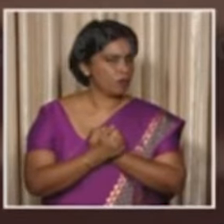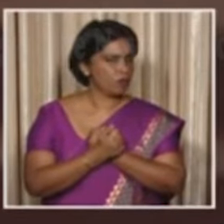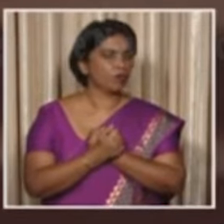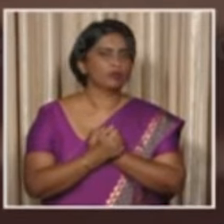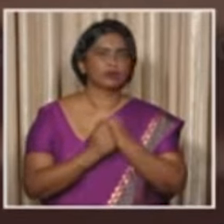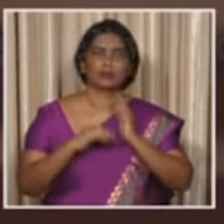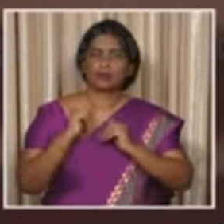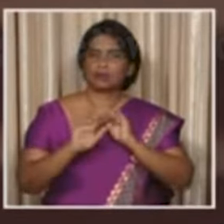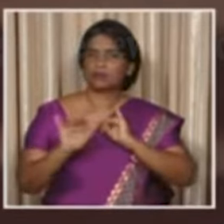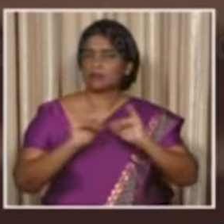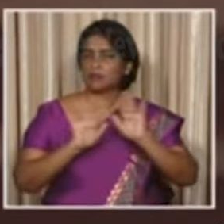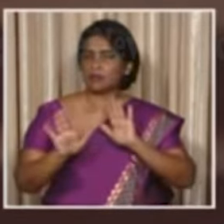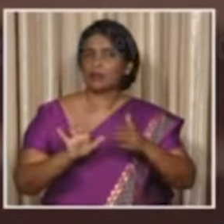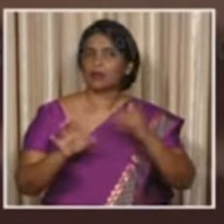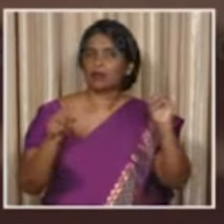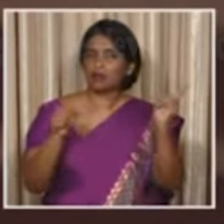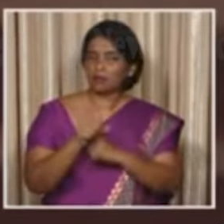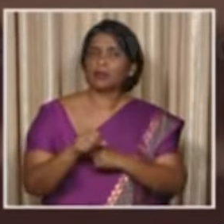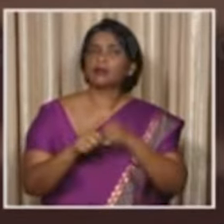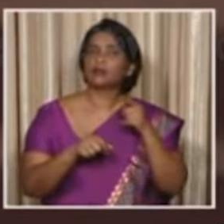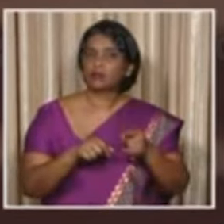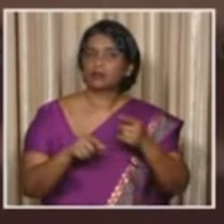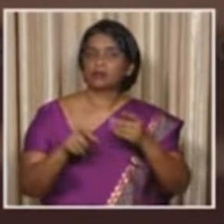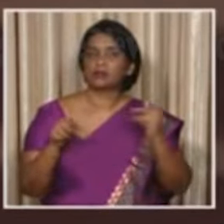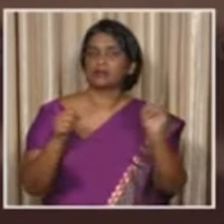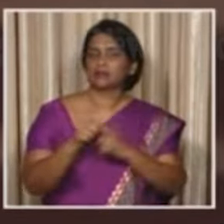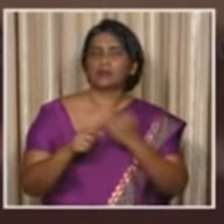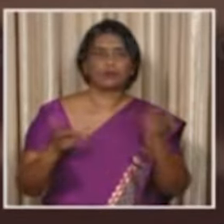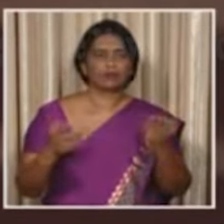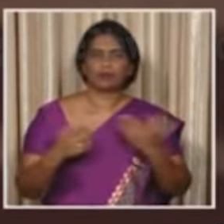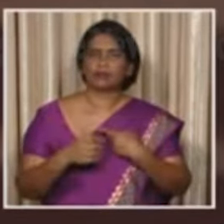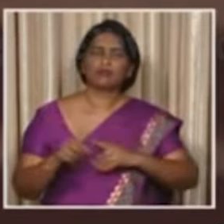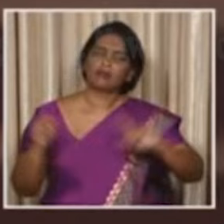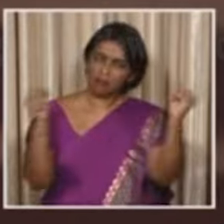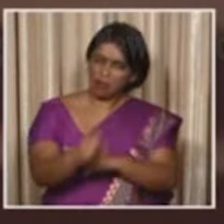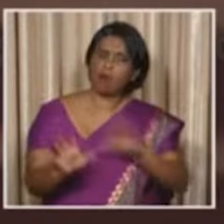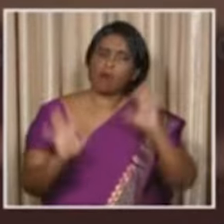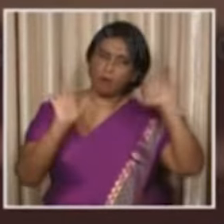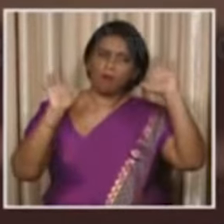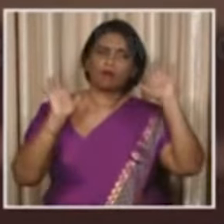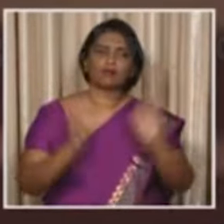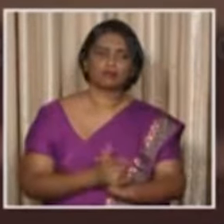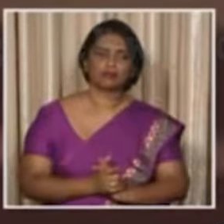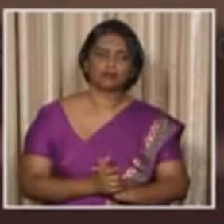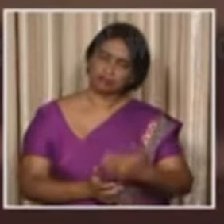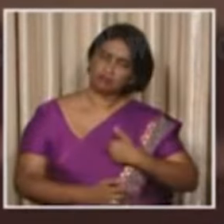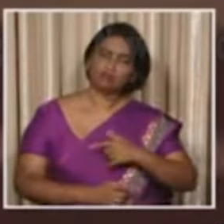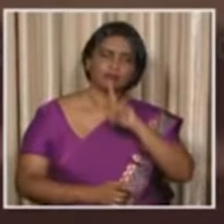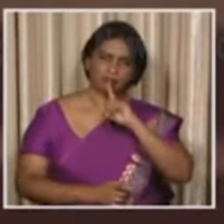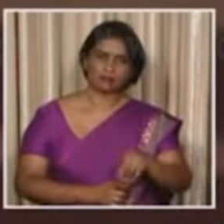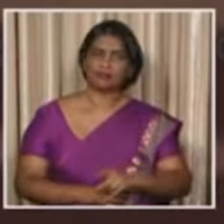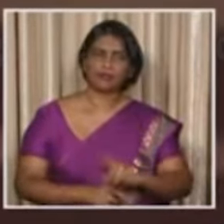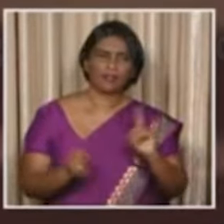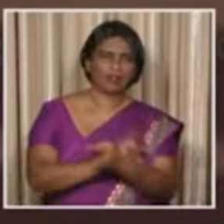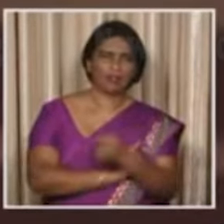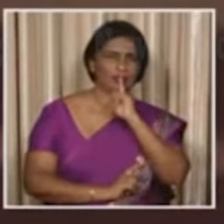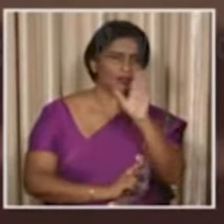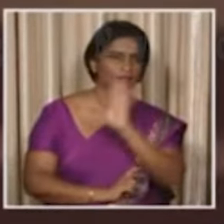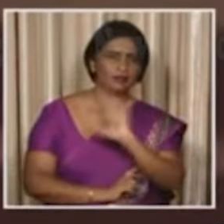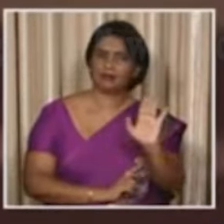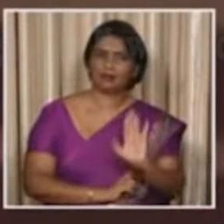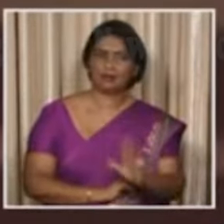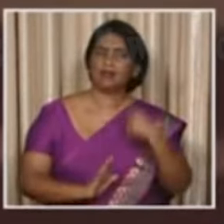කරන අහිංසක මිනිස්සුන්ව මරනවායි කියපු ඔය පාතාලේ උන්ව මරද්දි මම නම් කියන්නේ මරන්න ඕනේ. මම ප්‍රසිද්ධිය කියන්නේ මම මේ හංගලා කතා කරනවා. මෙහෙම